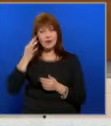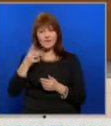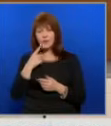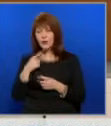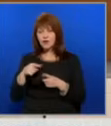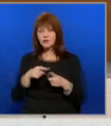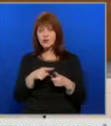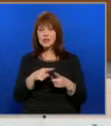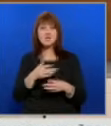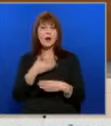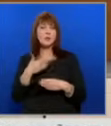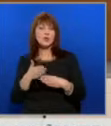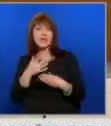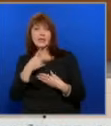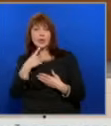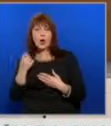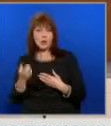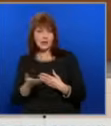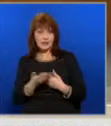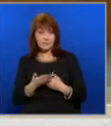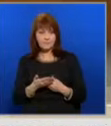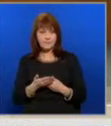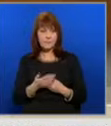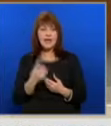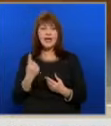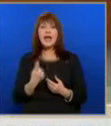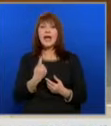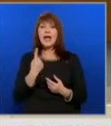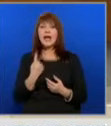години. Едното е, че